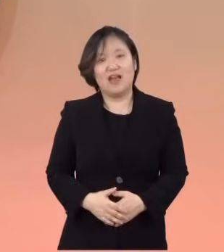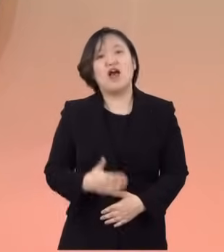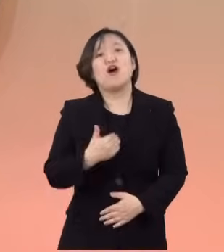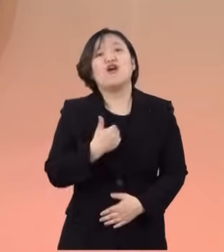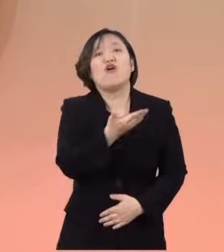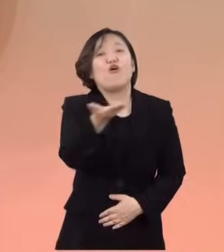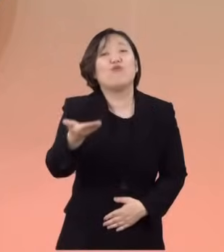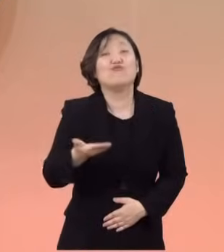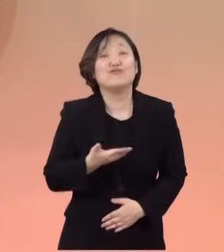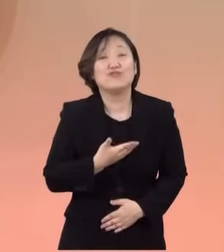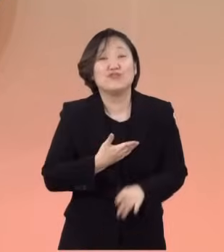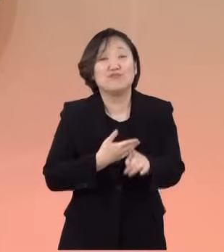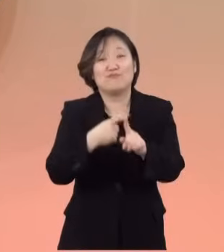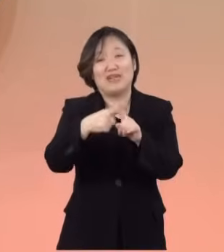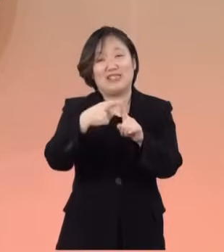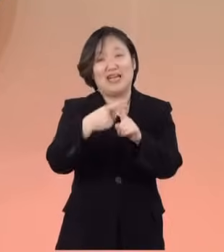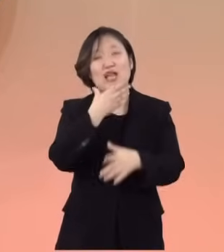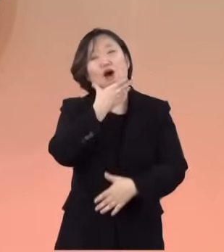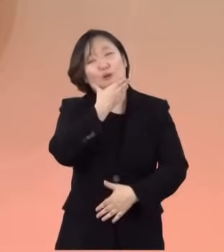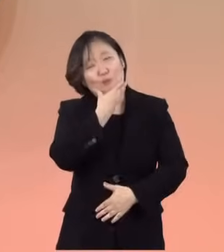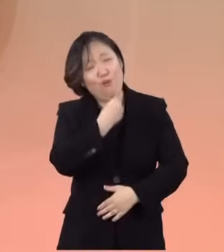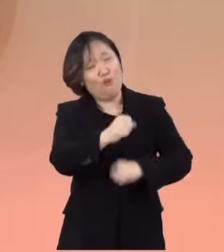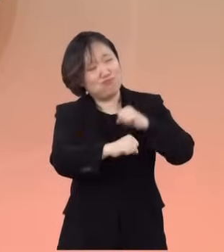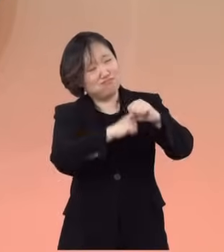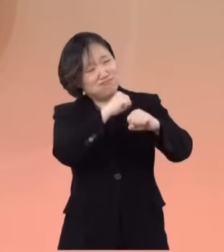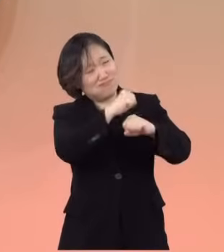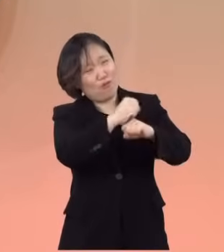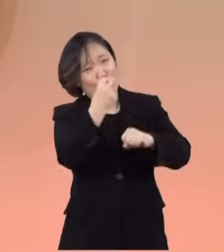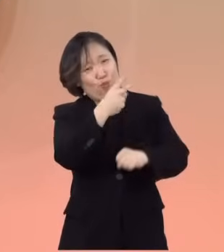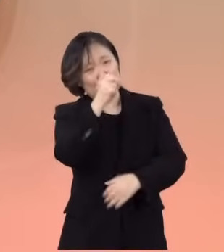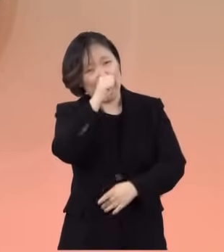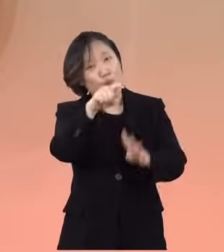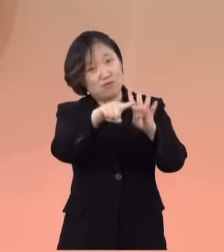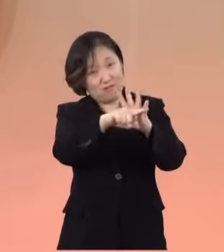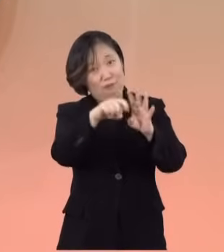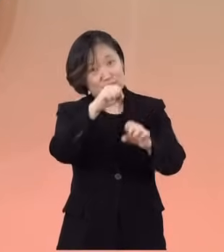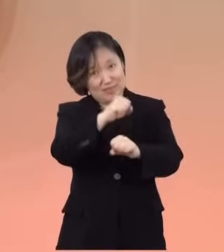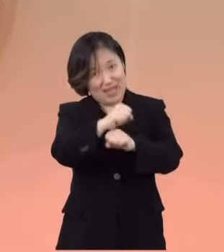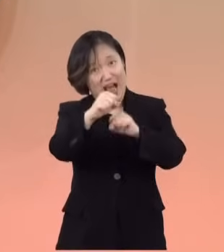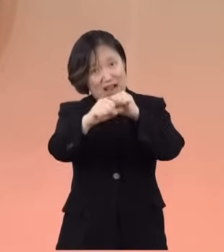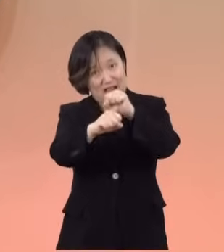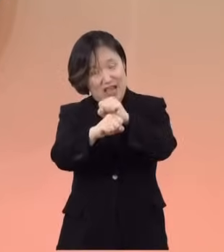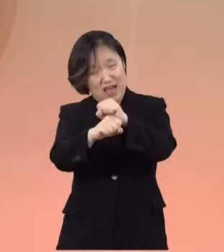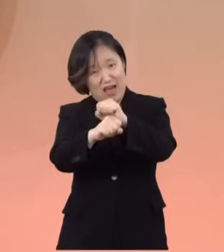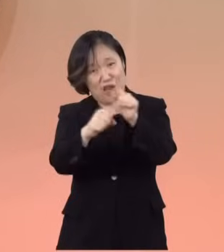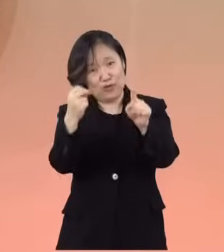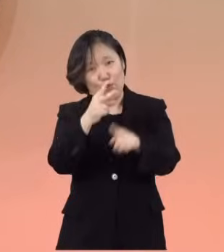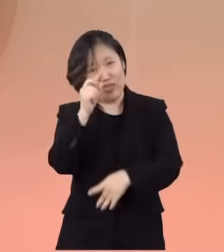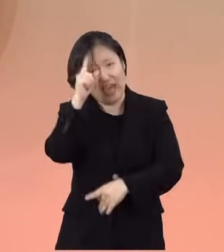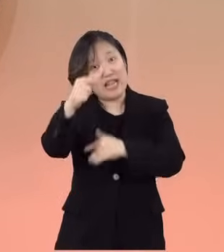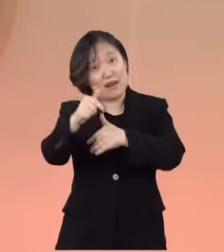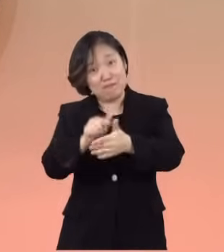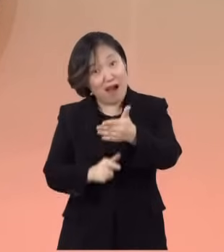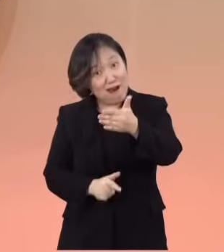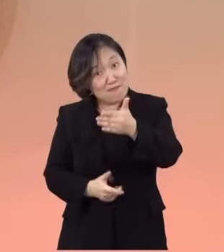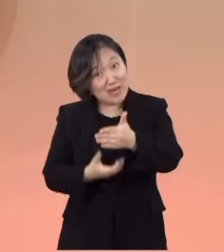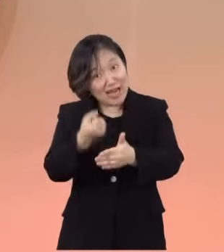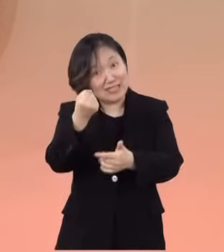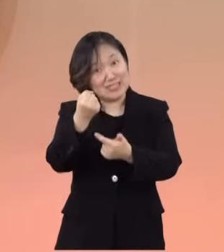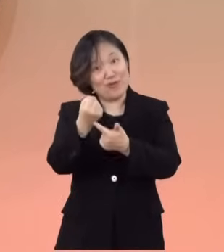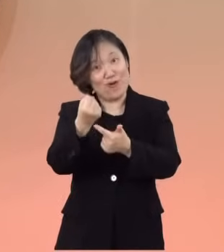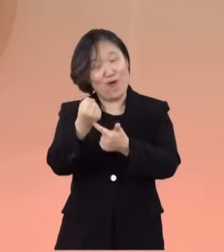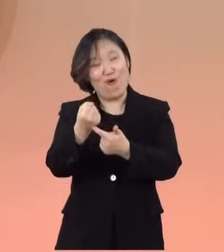발언하였습니다 우리도 항상 복을 짓고 항상 선업을 짓고이 보리심의